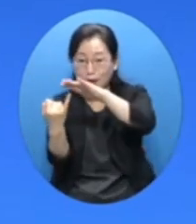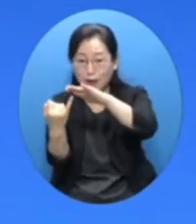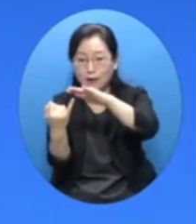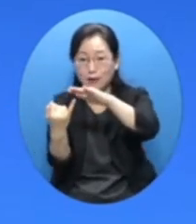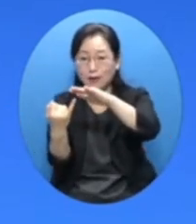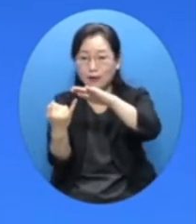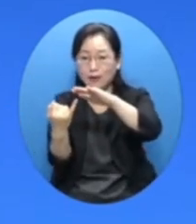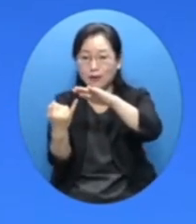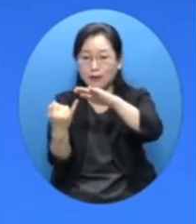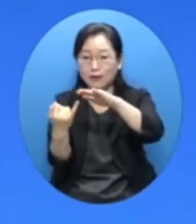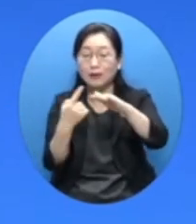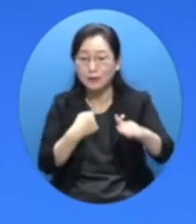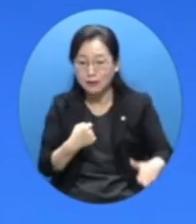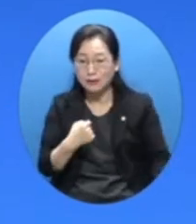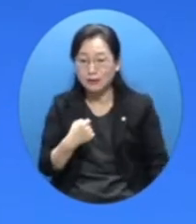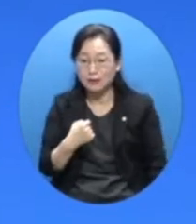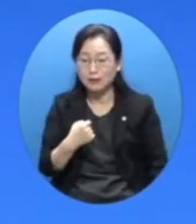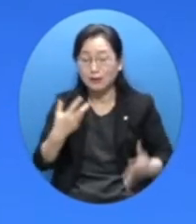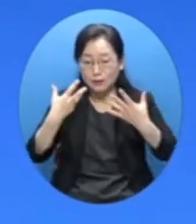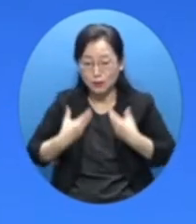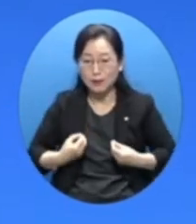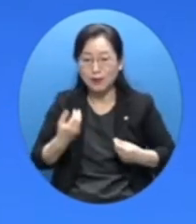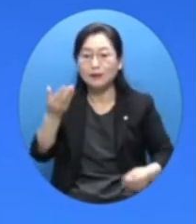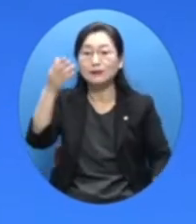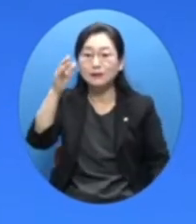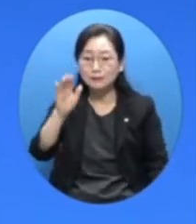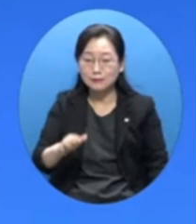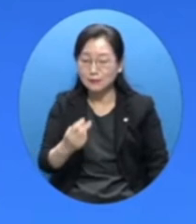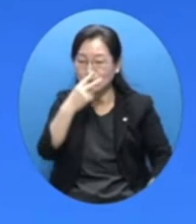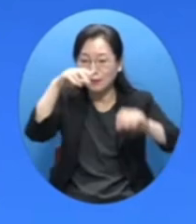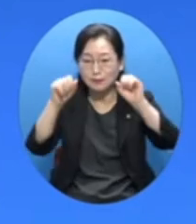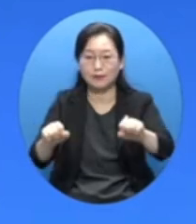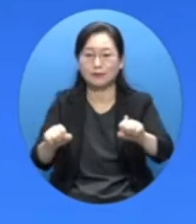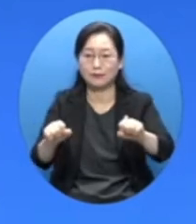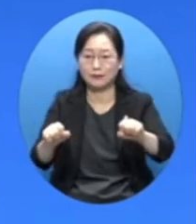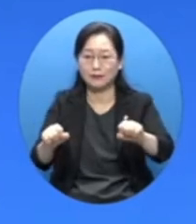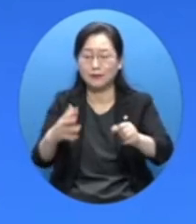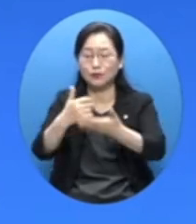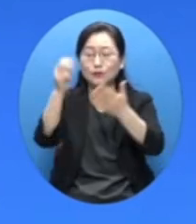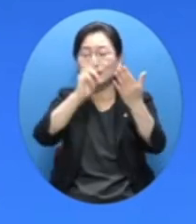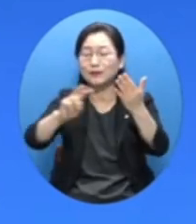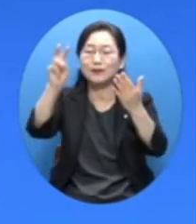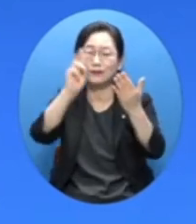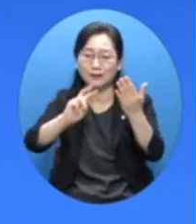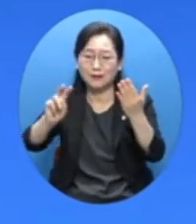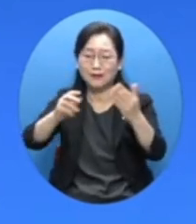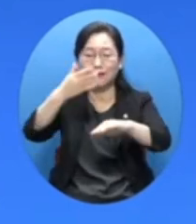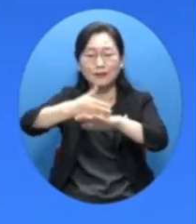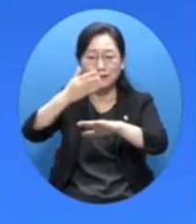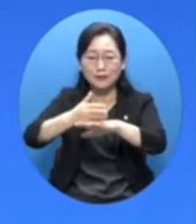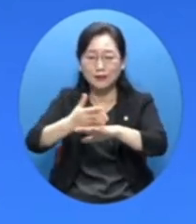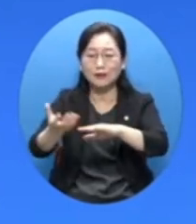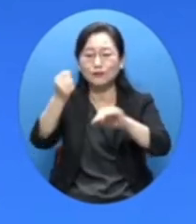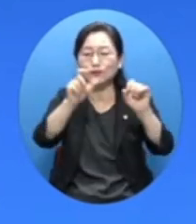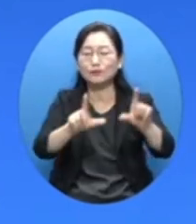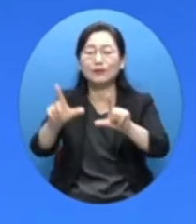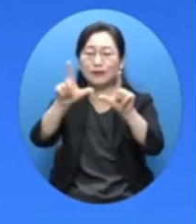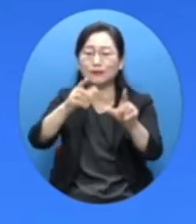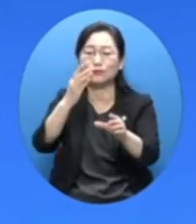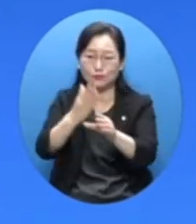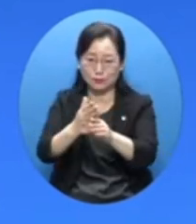지나가는 그러한 절망에서도 살아나서 춤을 찬양하고 감사하면서 하고 있는데